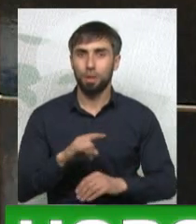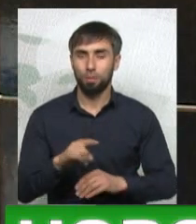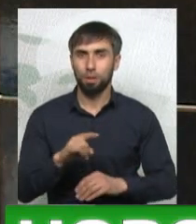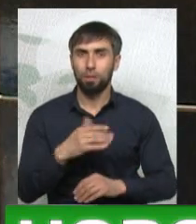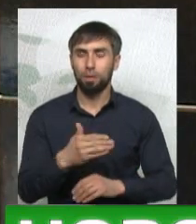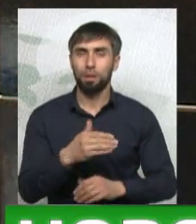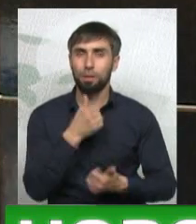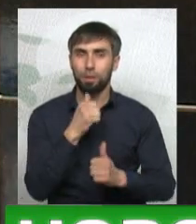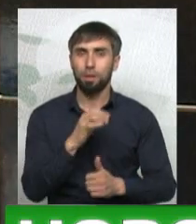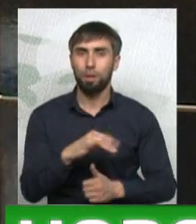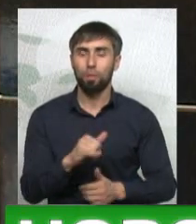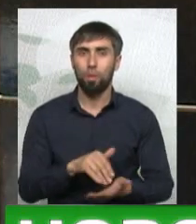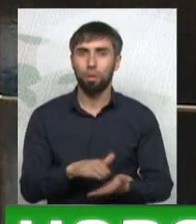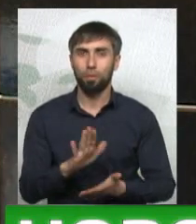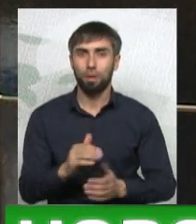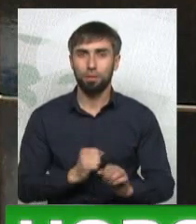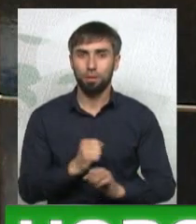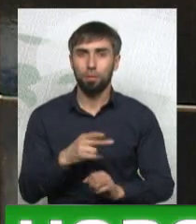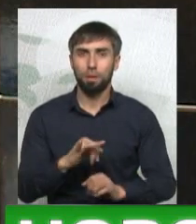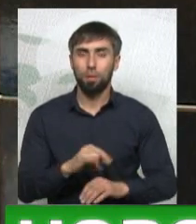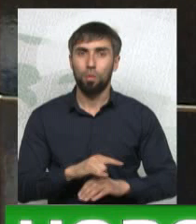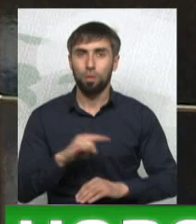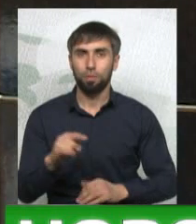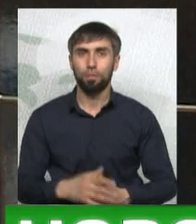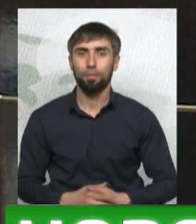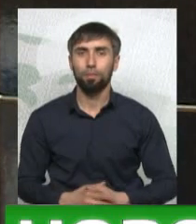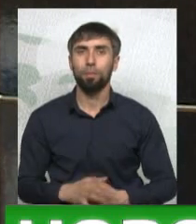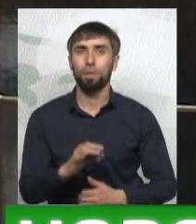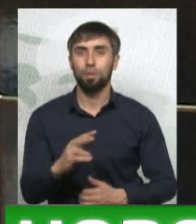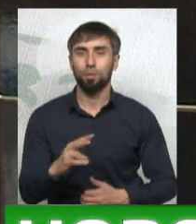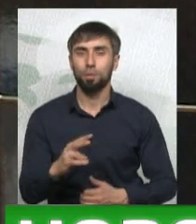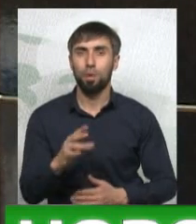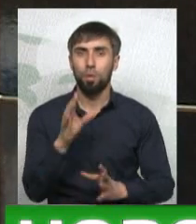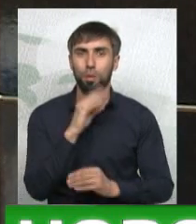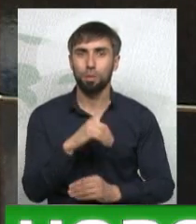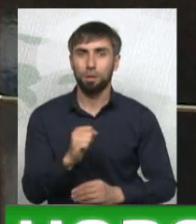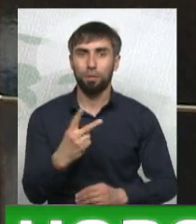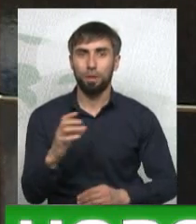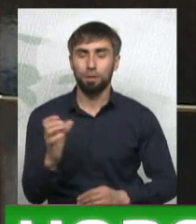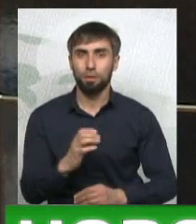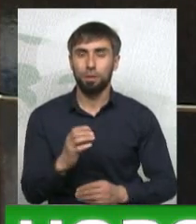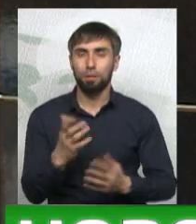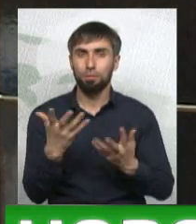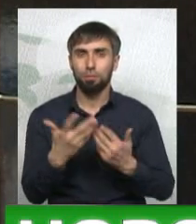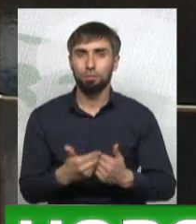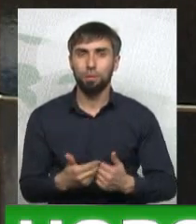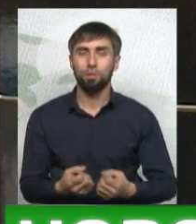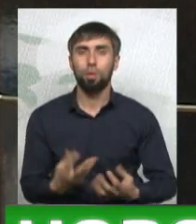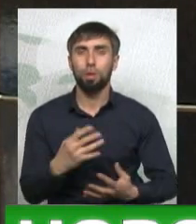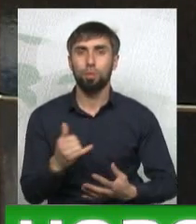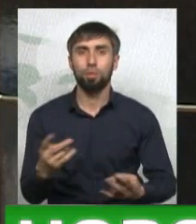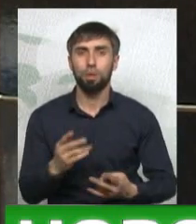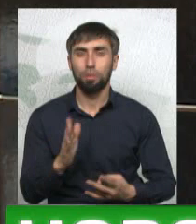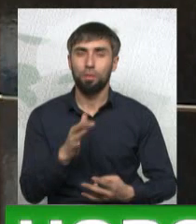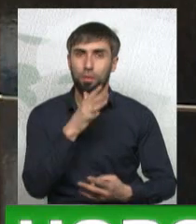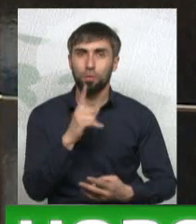и ему отказали двигатели при полете. Он успел за 2 секунды рассчитать, сколько ему